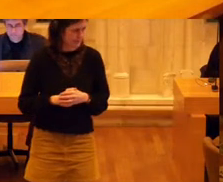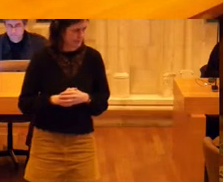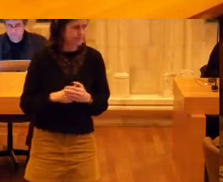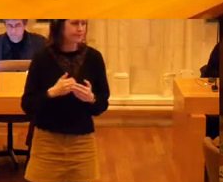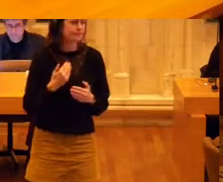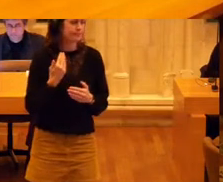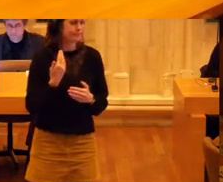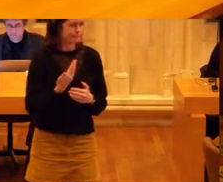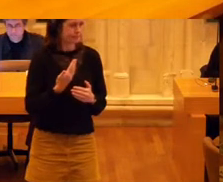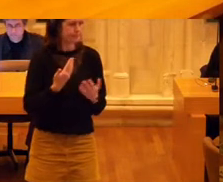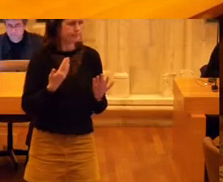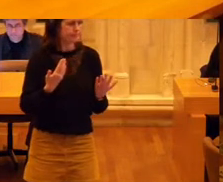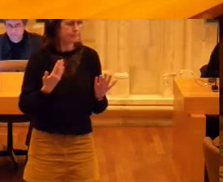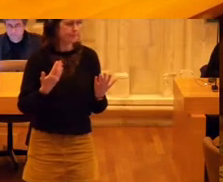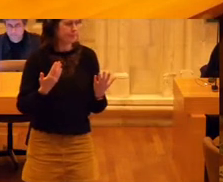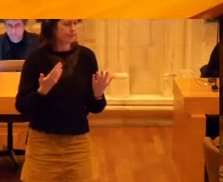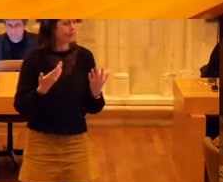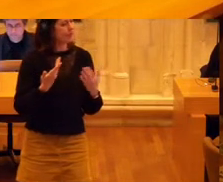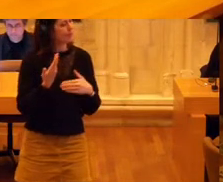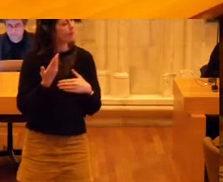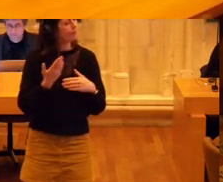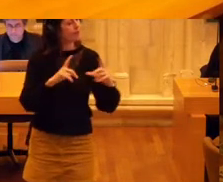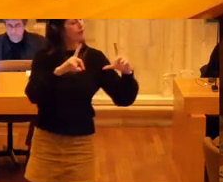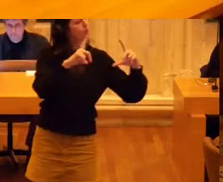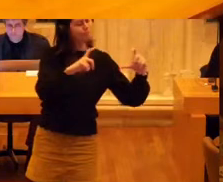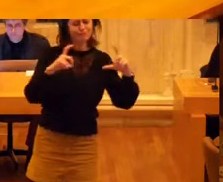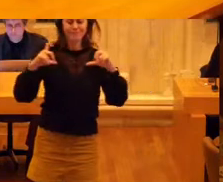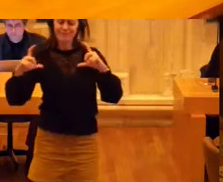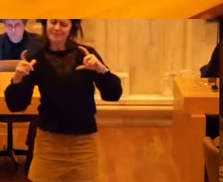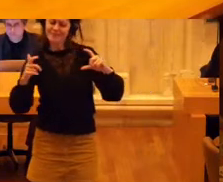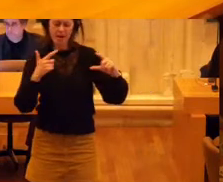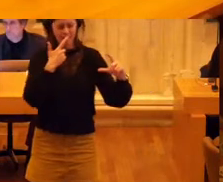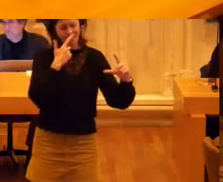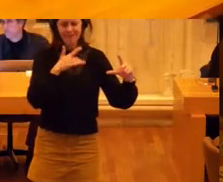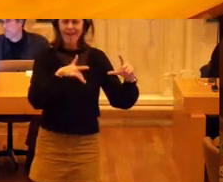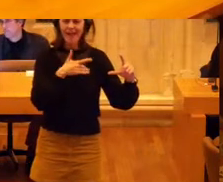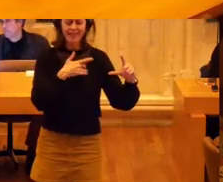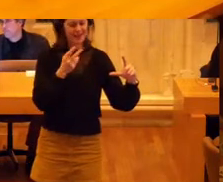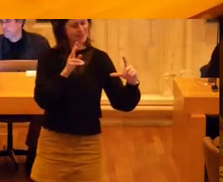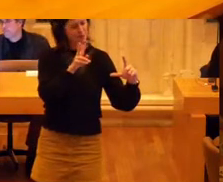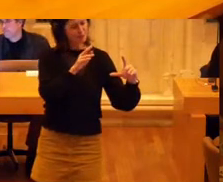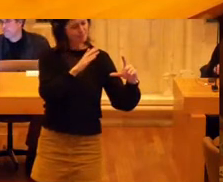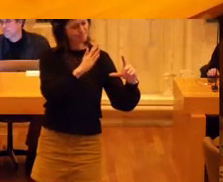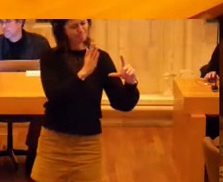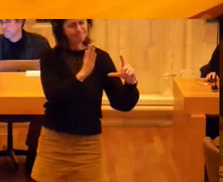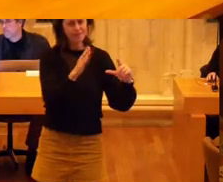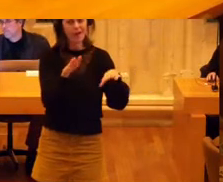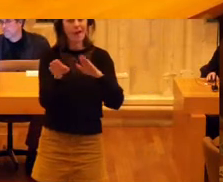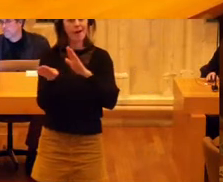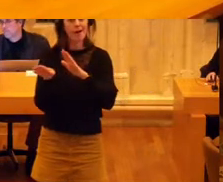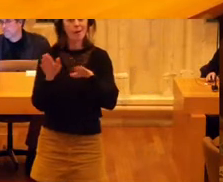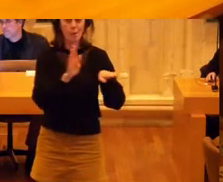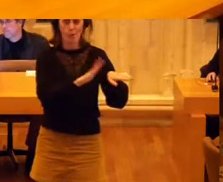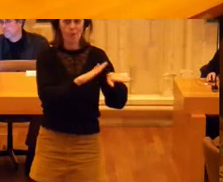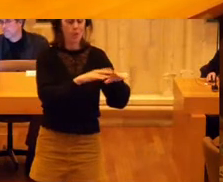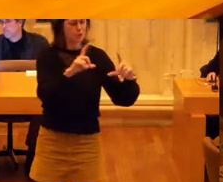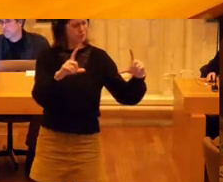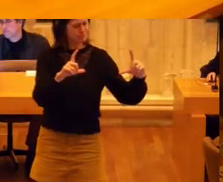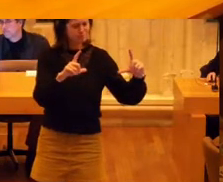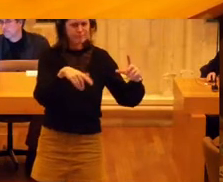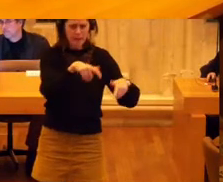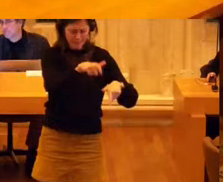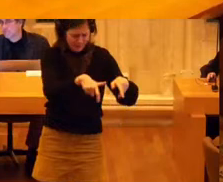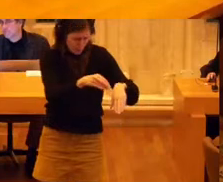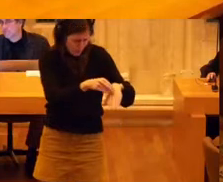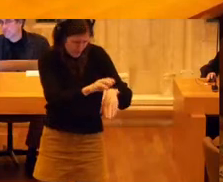je voulais vous faire aussi cette présentation parce qu'elle est assez intéressante, notamment le diagramme de gauche sur qui sont les conseillers de